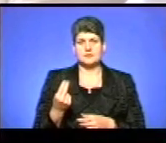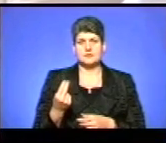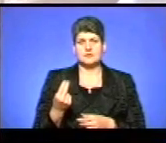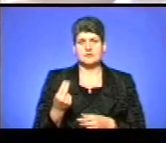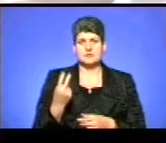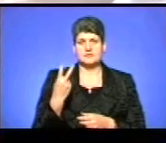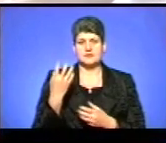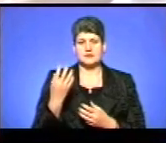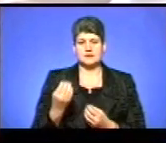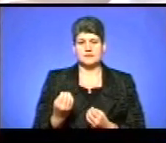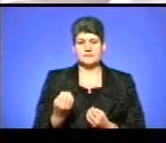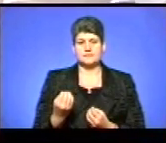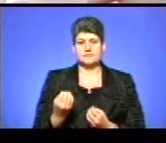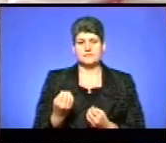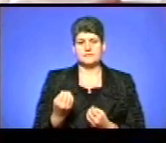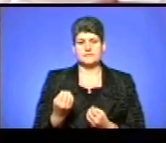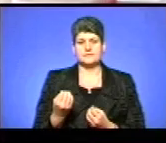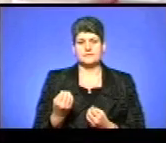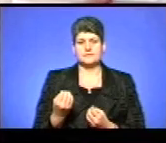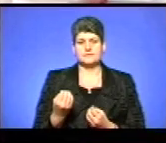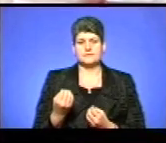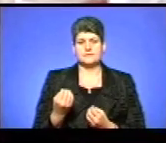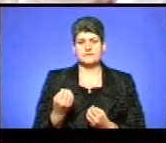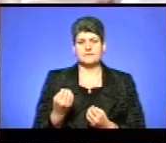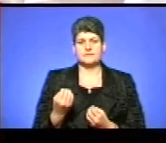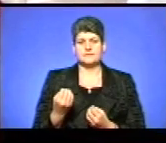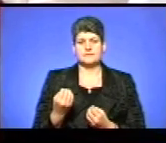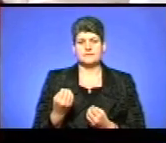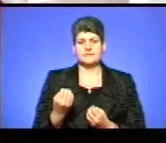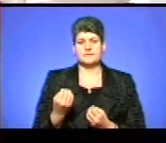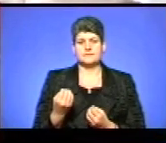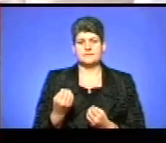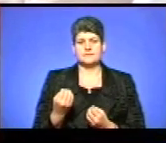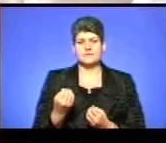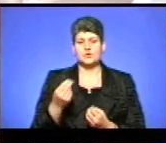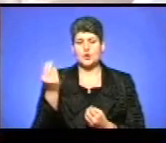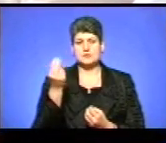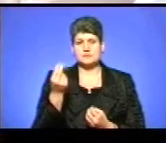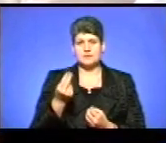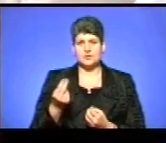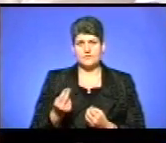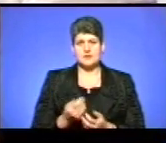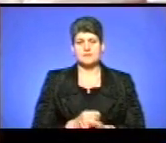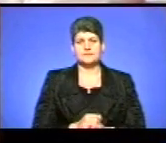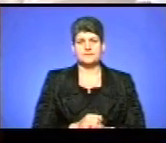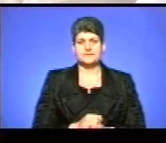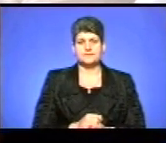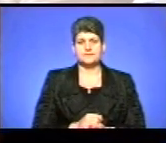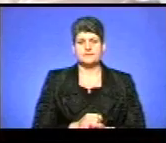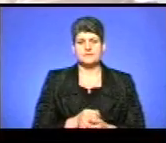два дна. От. Ну, розмурувала її, от, і